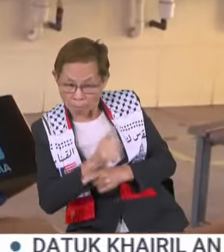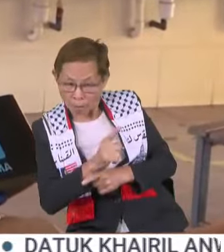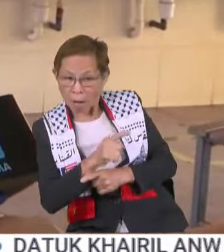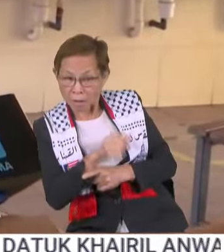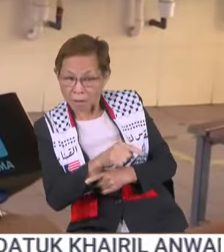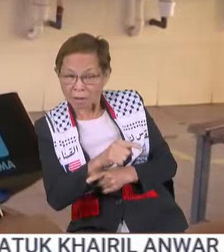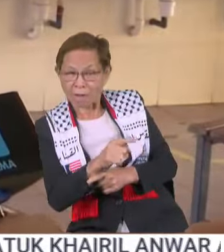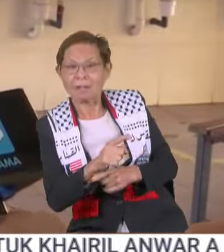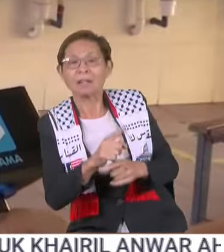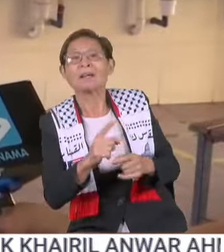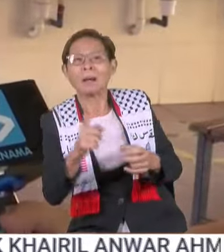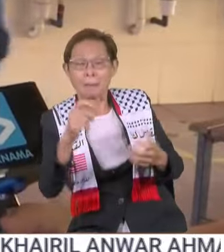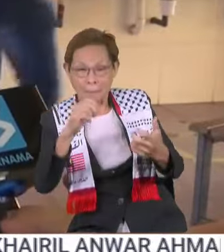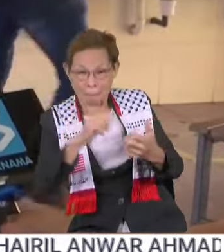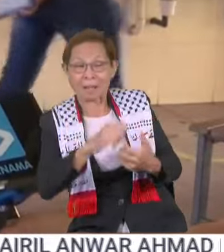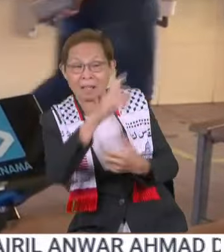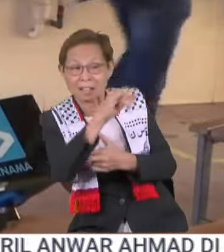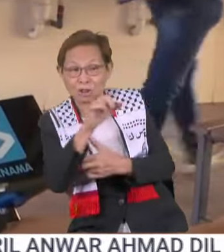isu-isu ini terkawal.